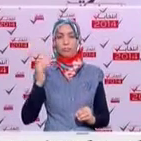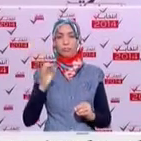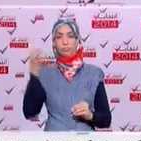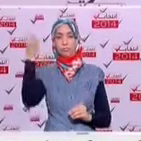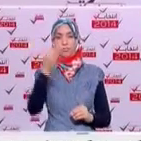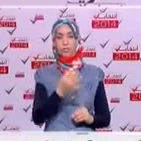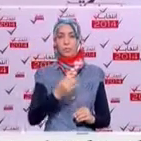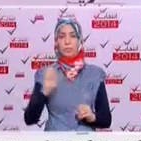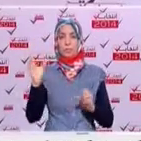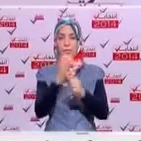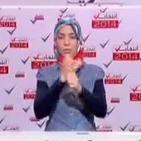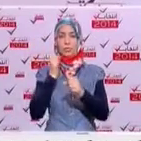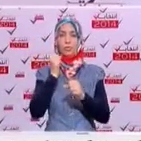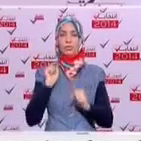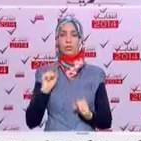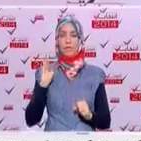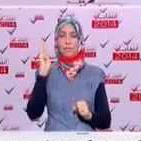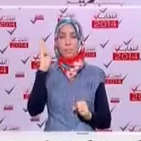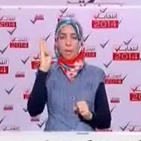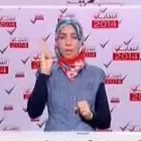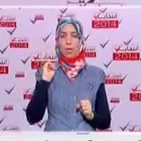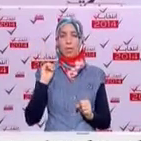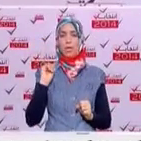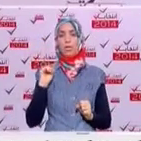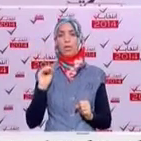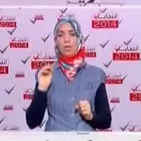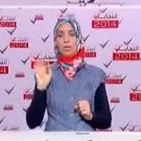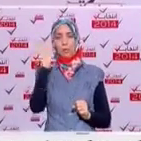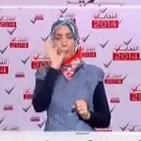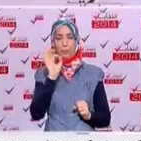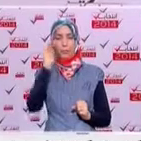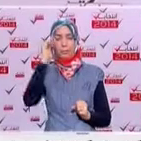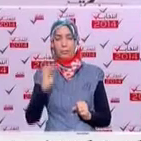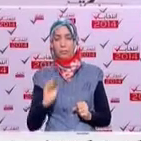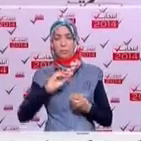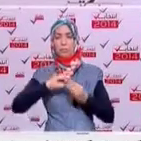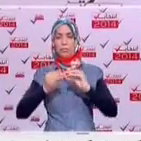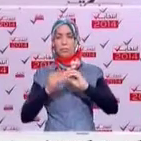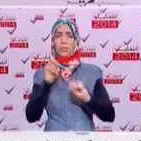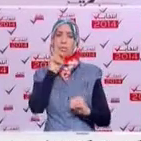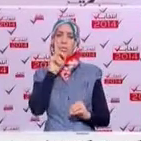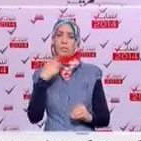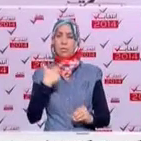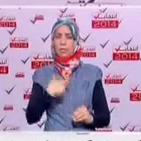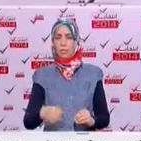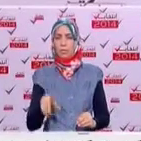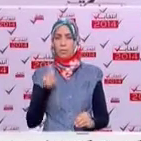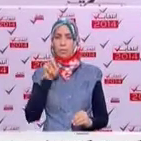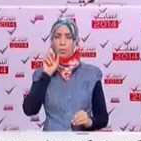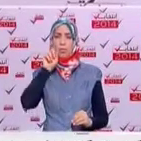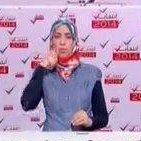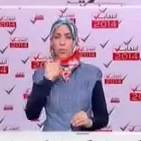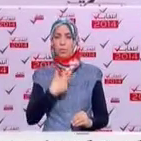البكالوريا وفي خريجي الجامعات. عندنا أيضا المشاكل اللي تعاني منها بناتنا وأولادنا في المعامل اللي